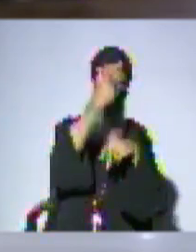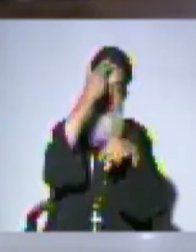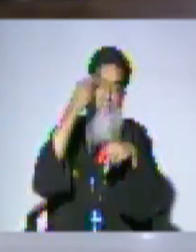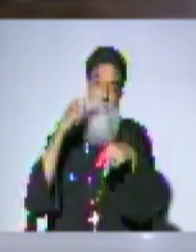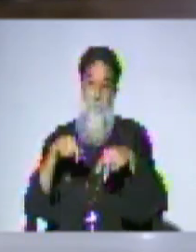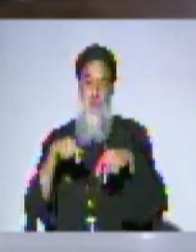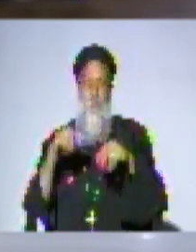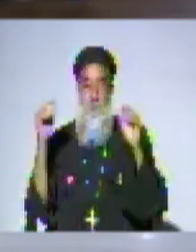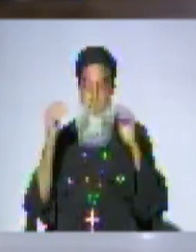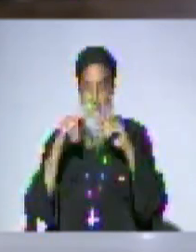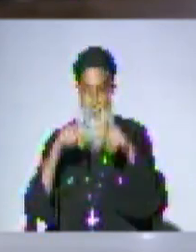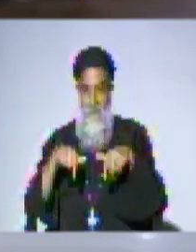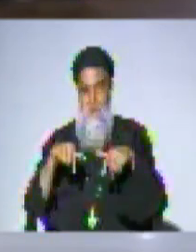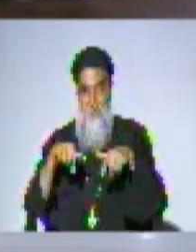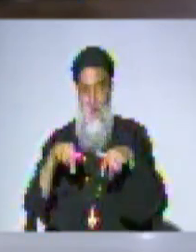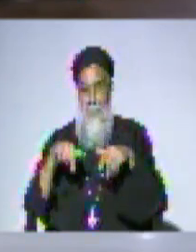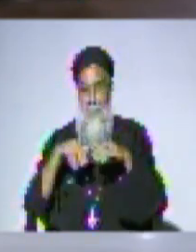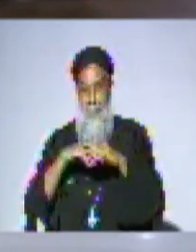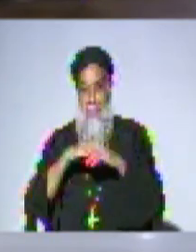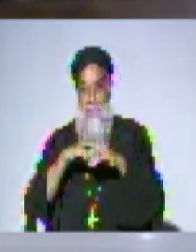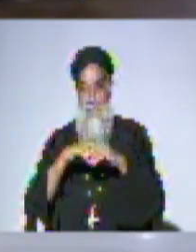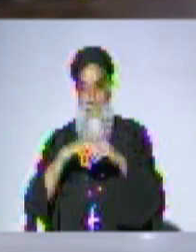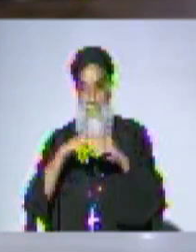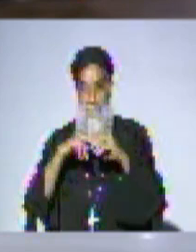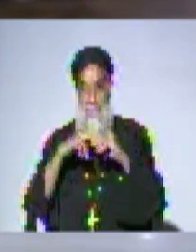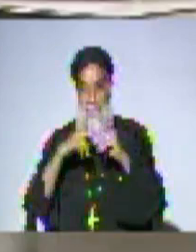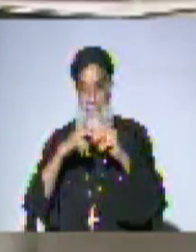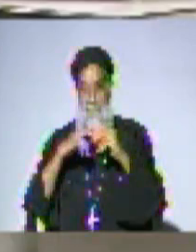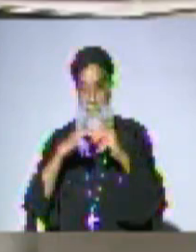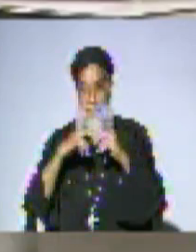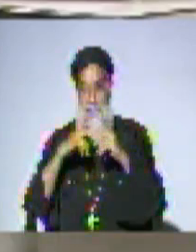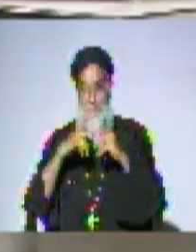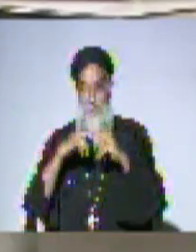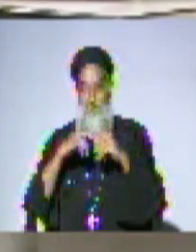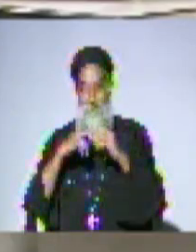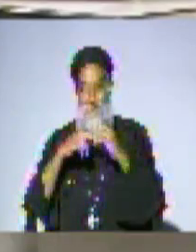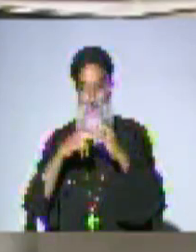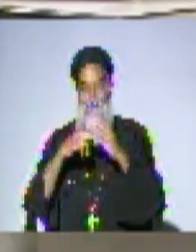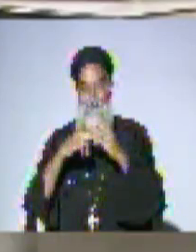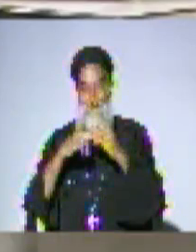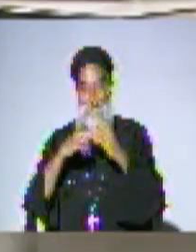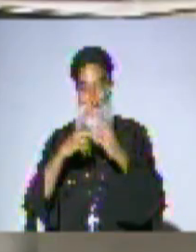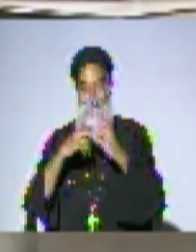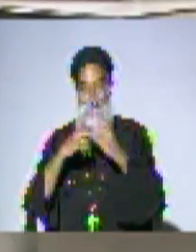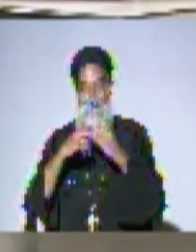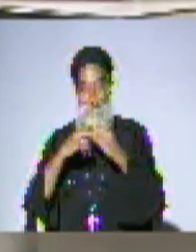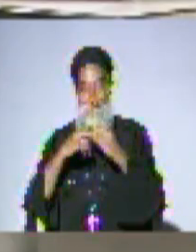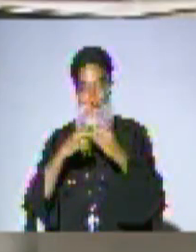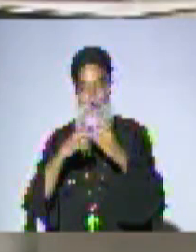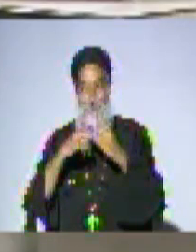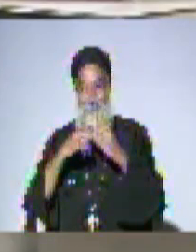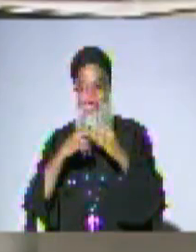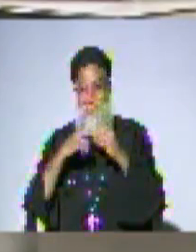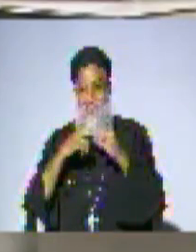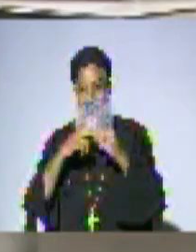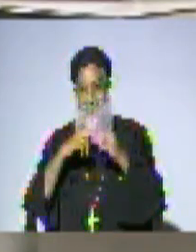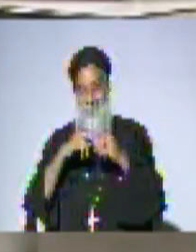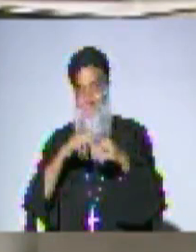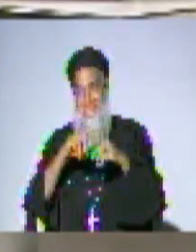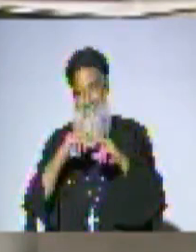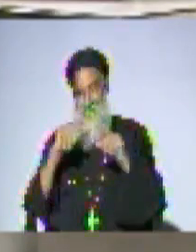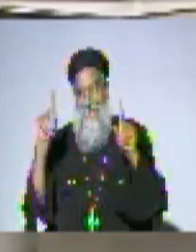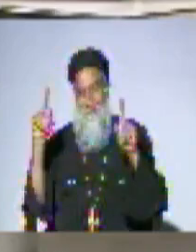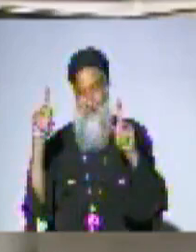بيقراها النهارده؟ فلو سمحت تجاوبني. لا طبعا. شكرا. يعني الاجابه واضحه، مش عايزه اجابه.